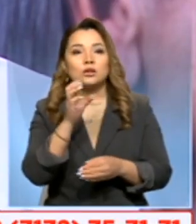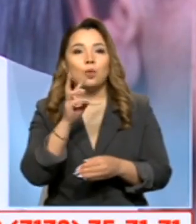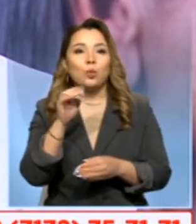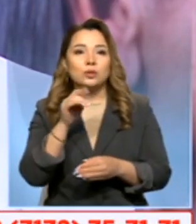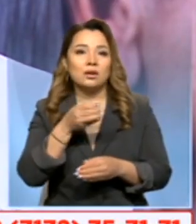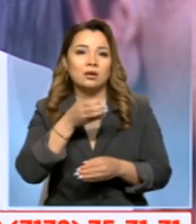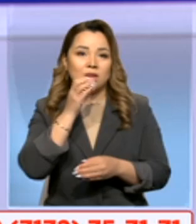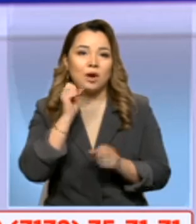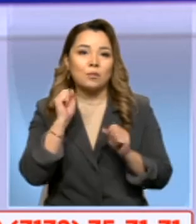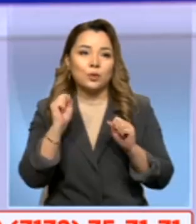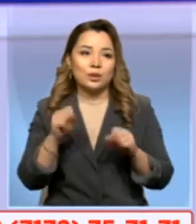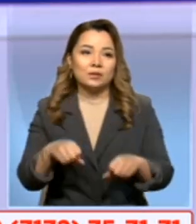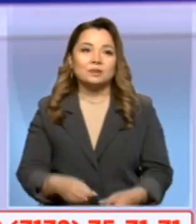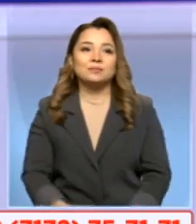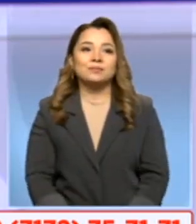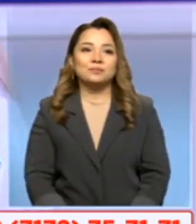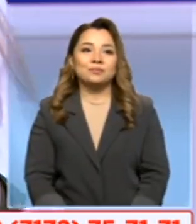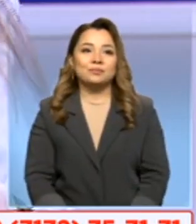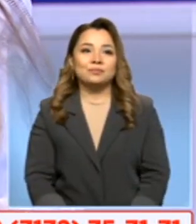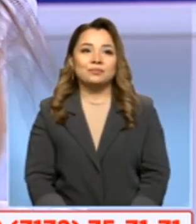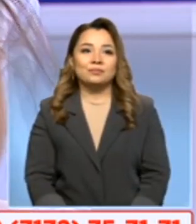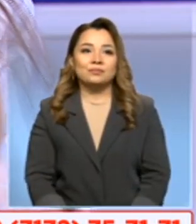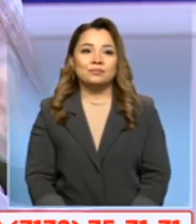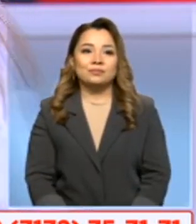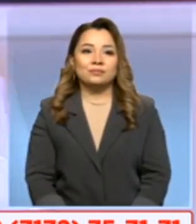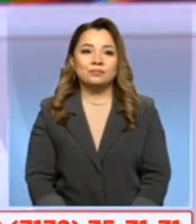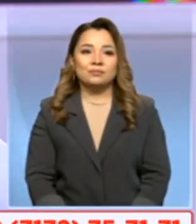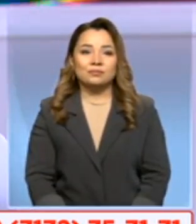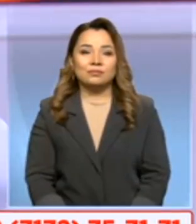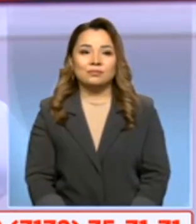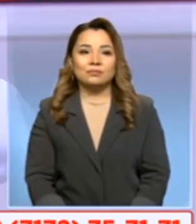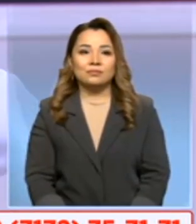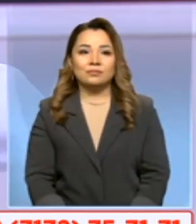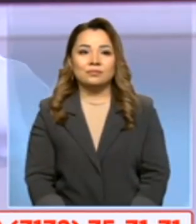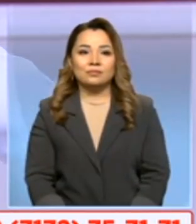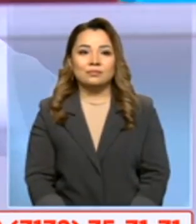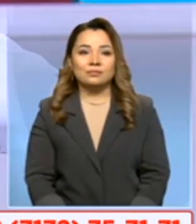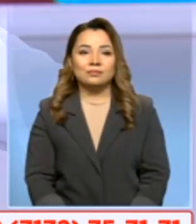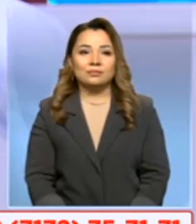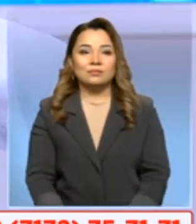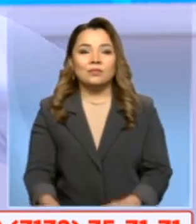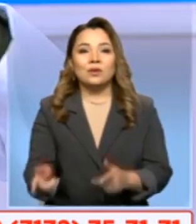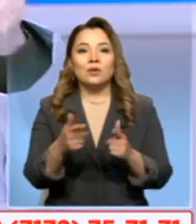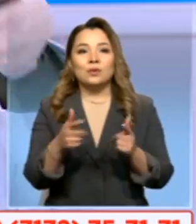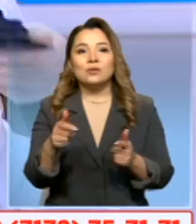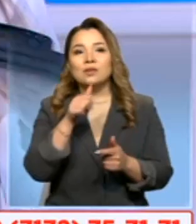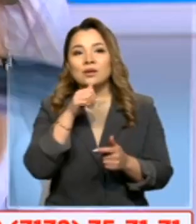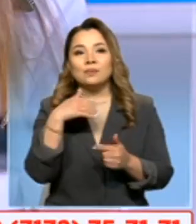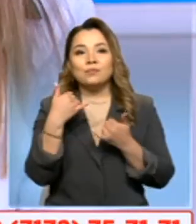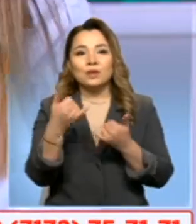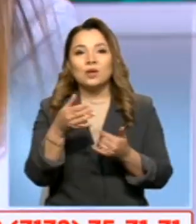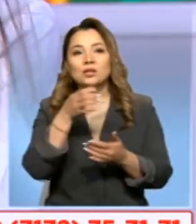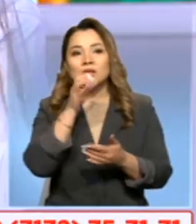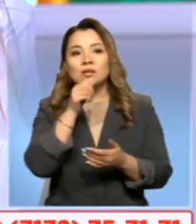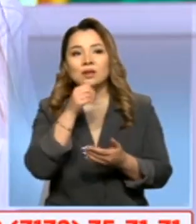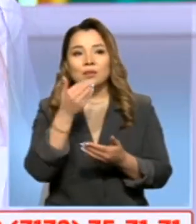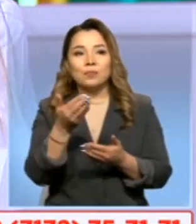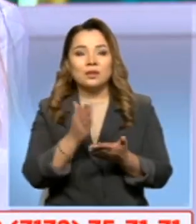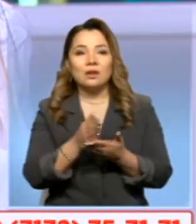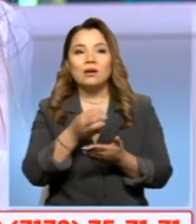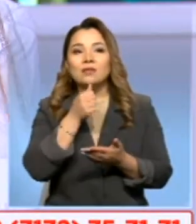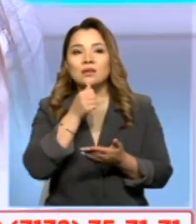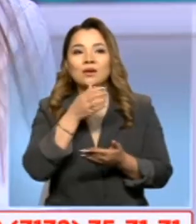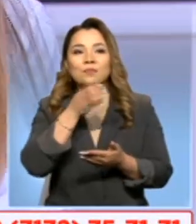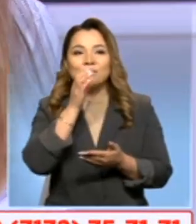Бестің шайының орнына смузи ішеміз. Түсінікті. Сіз дәмін көріңіз, мен сізге қазір құйып берейін. Мен енді дәмін